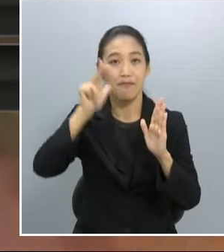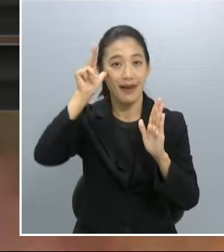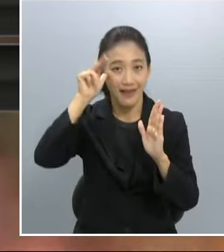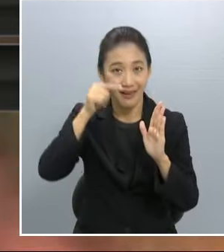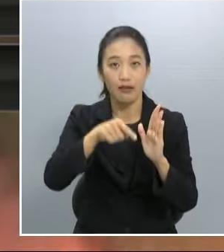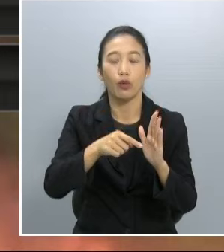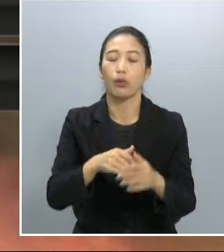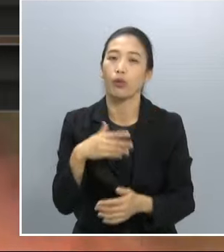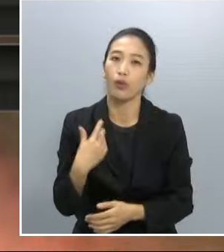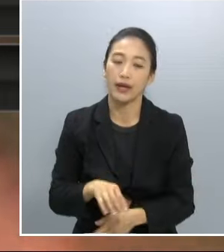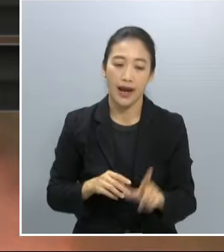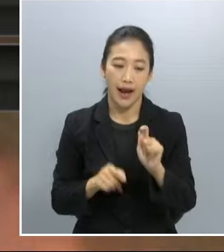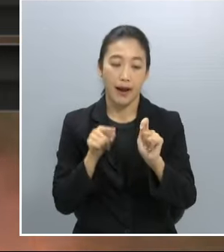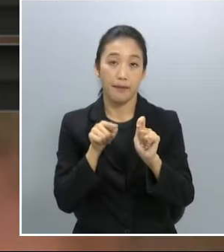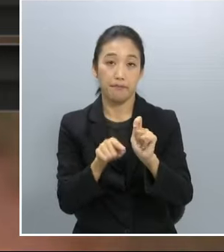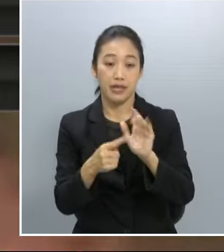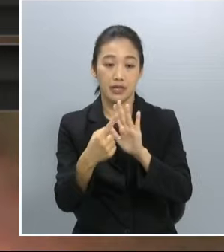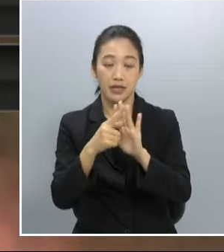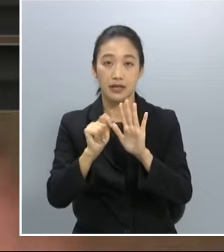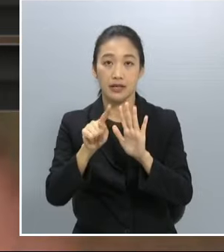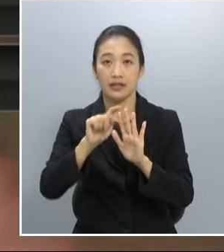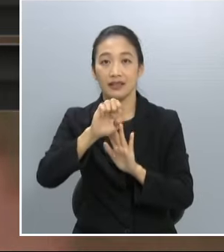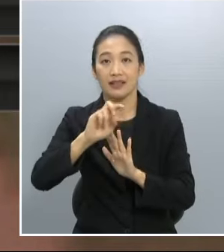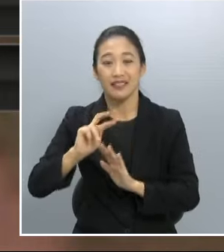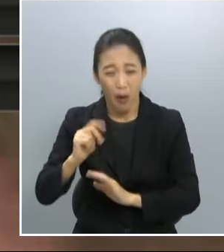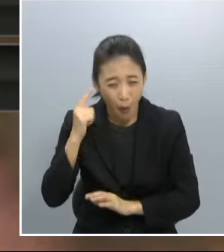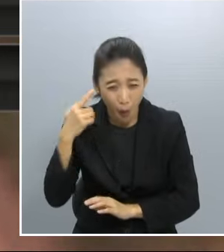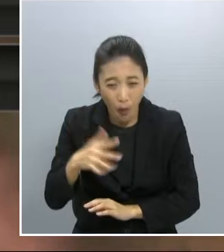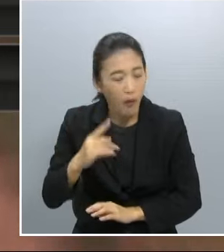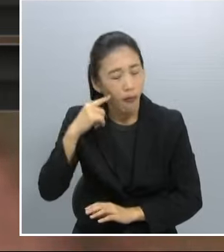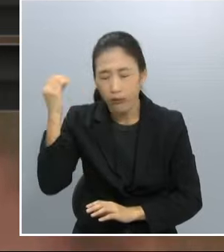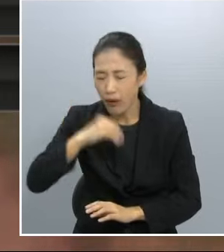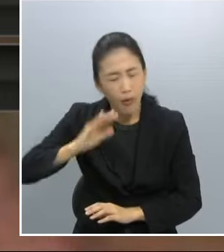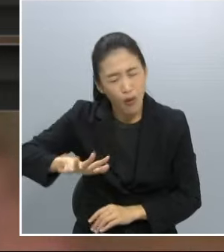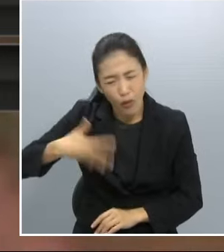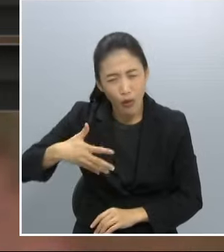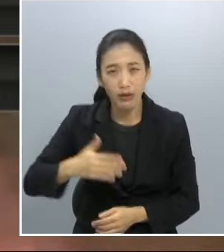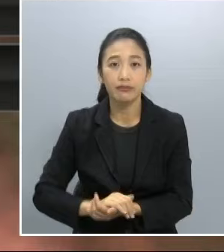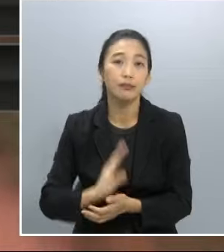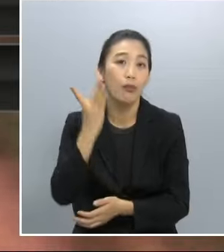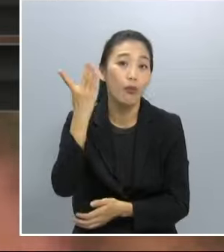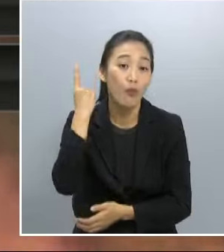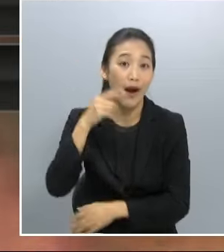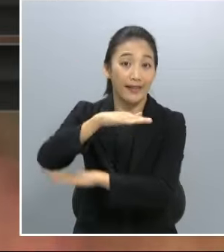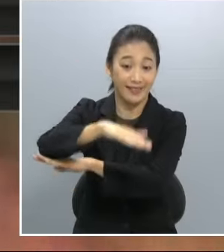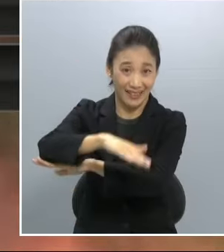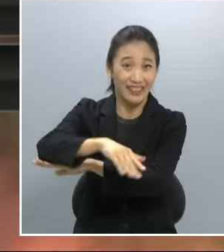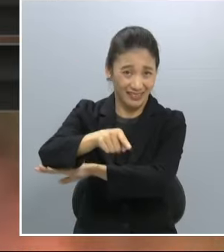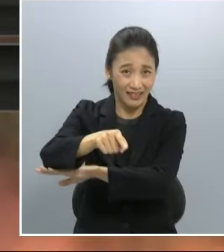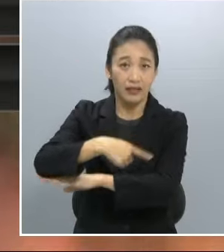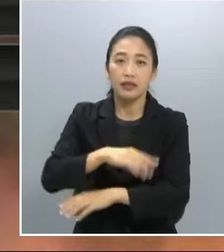ใช่ค่ะเป็นอำเภอทางต้อนใต้ของลำปางนี่ทำสถิติทุกปีนี่เมื่อวานนี้ช่วงเย็นนะที่เข้าไปวัดเนี่ย